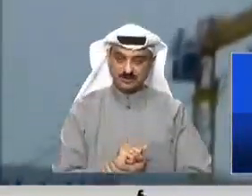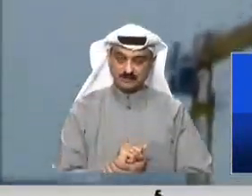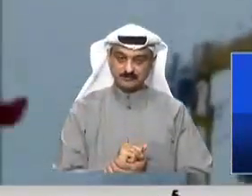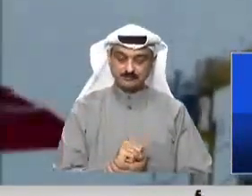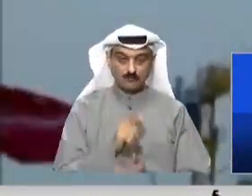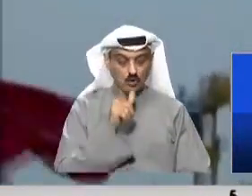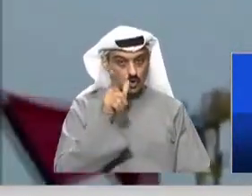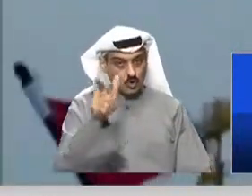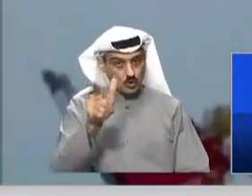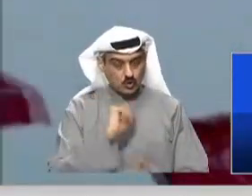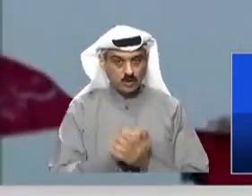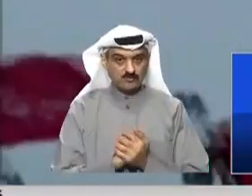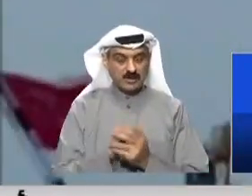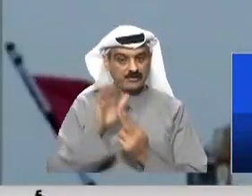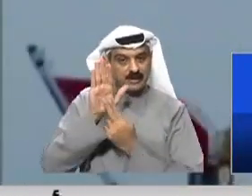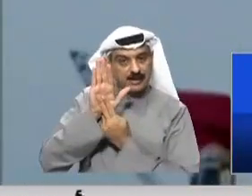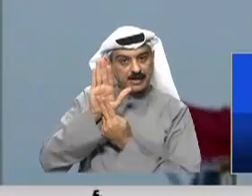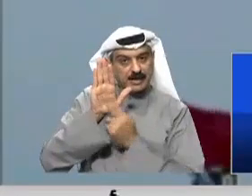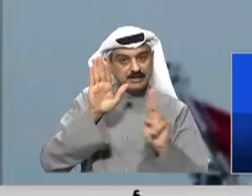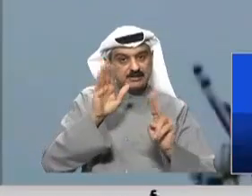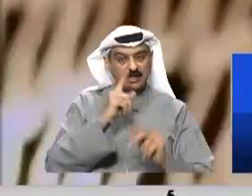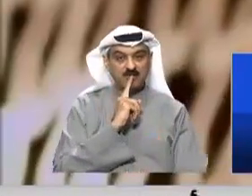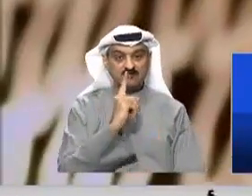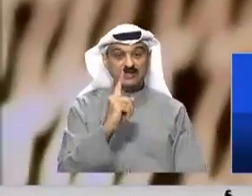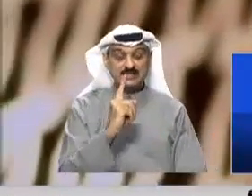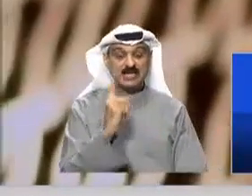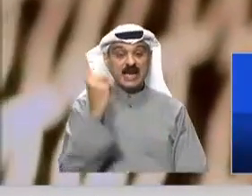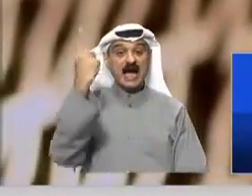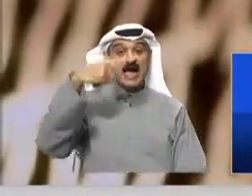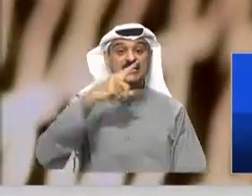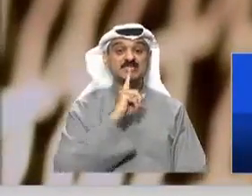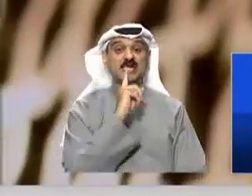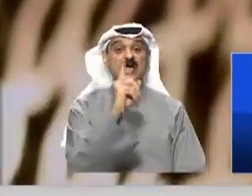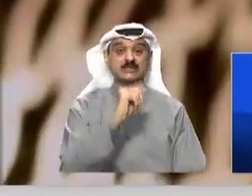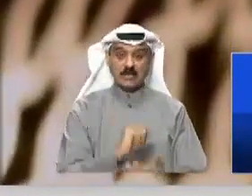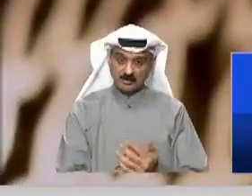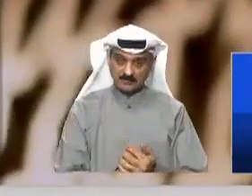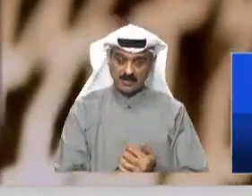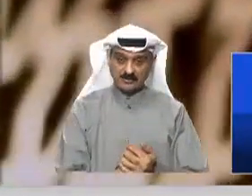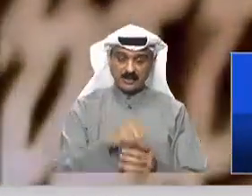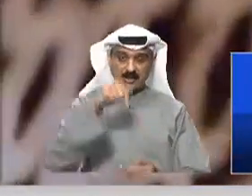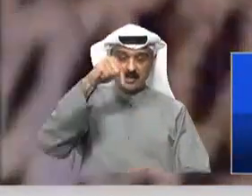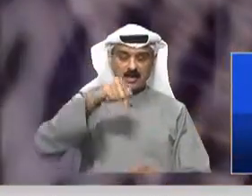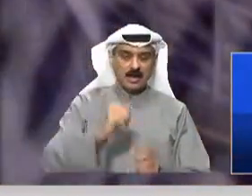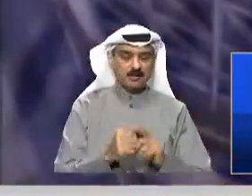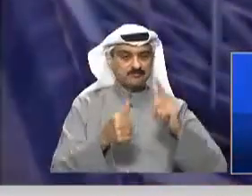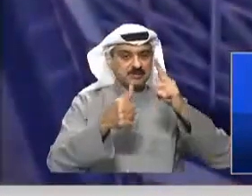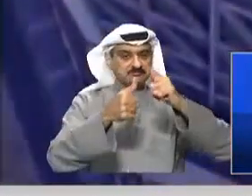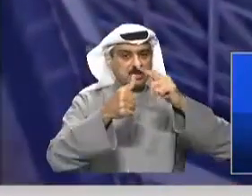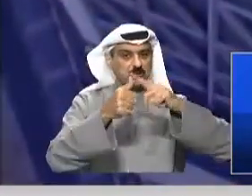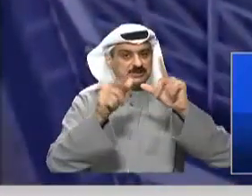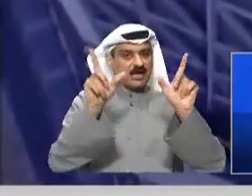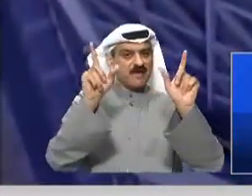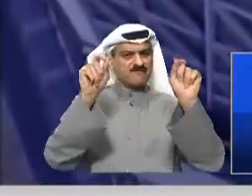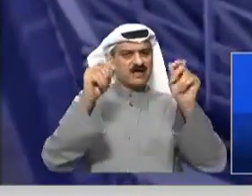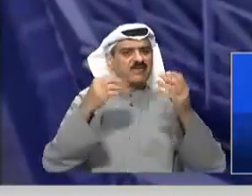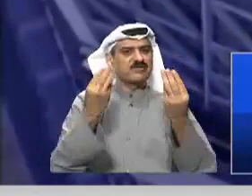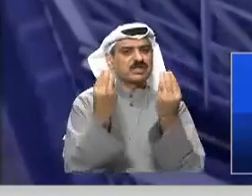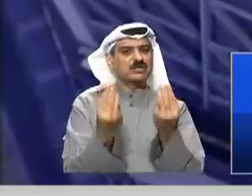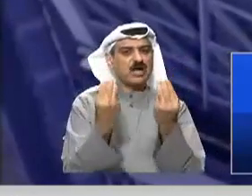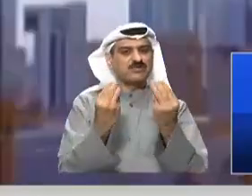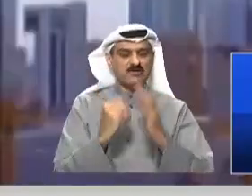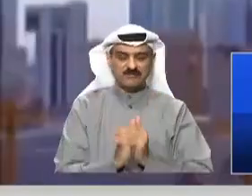الهارون أن التقرير يوافق في سنته العاشرة عاما بدأت فيه تداعيات جائحة كورونا بالتلاشي، ما